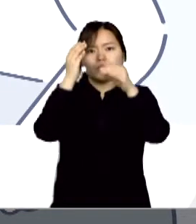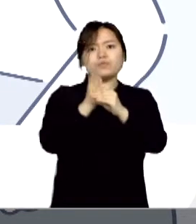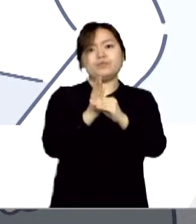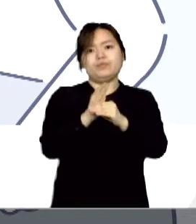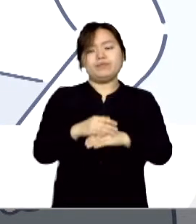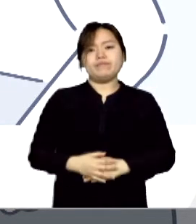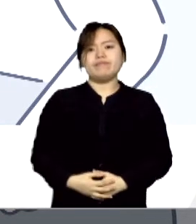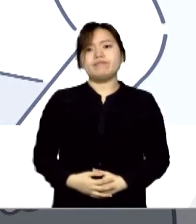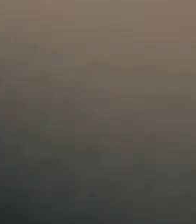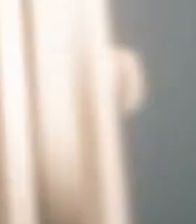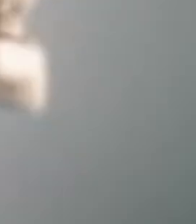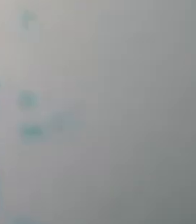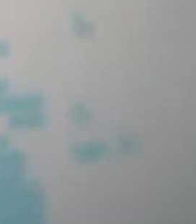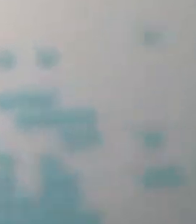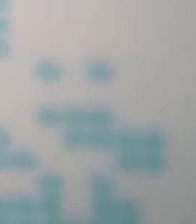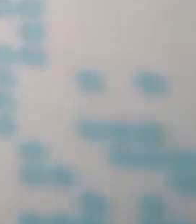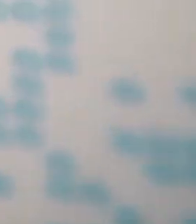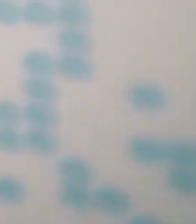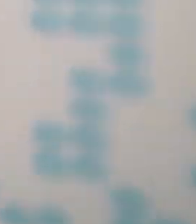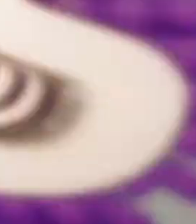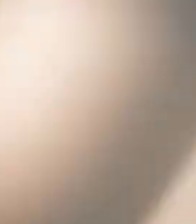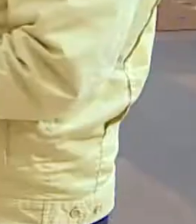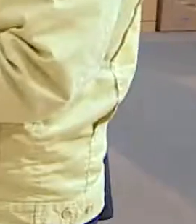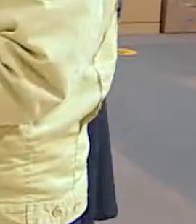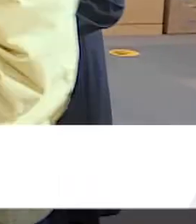다하고 있습니다.